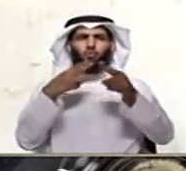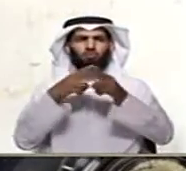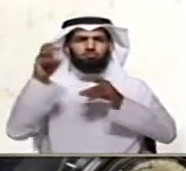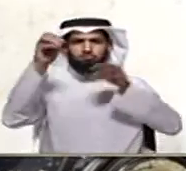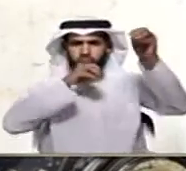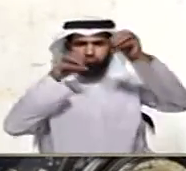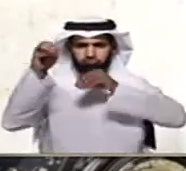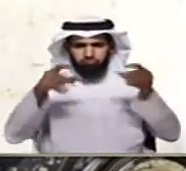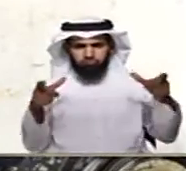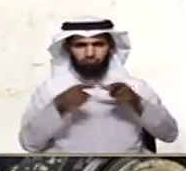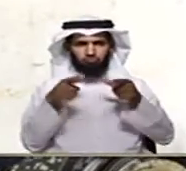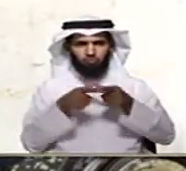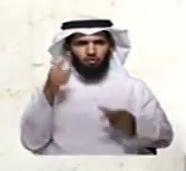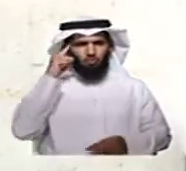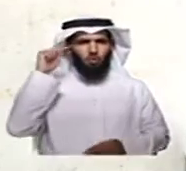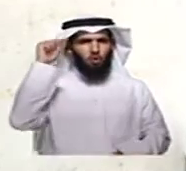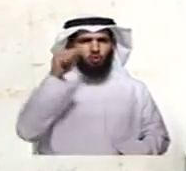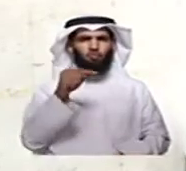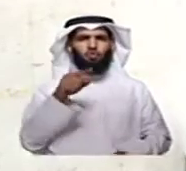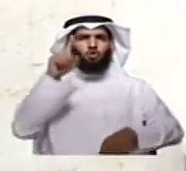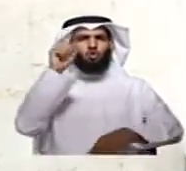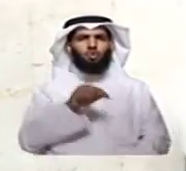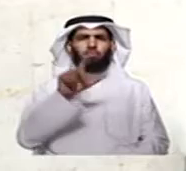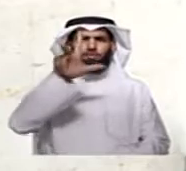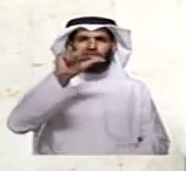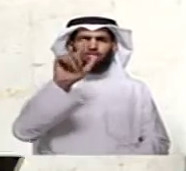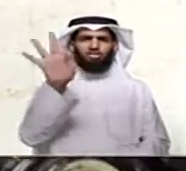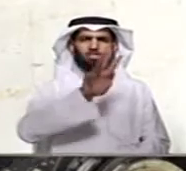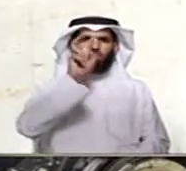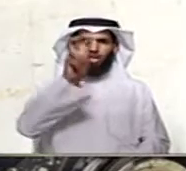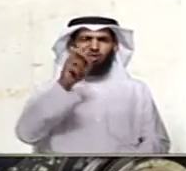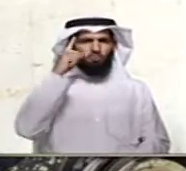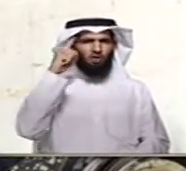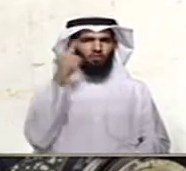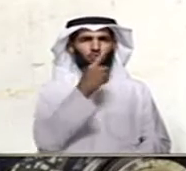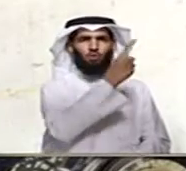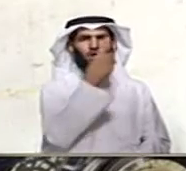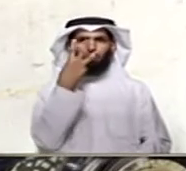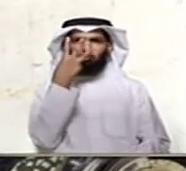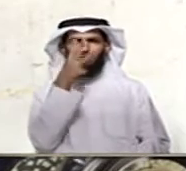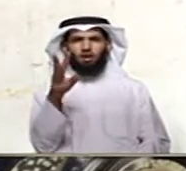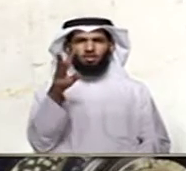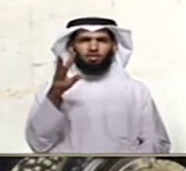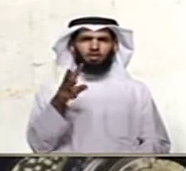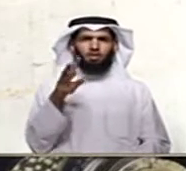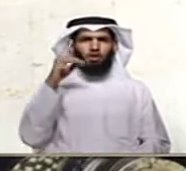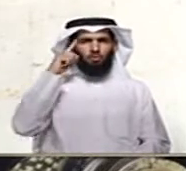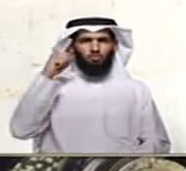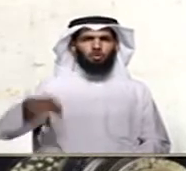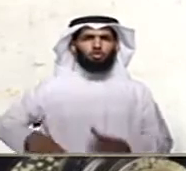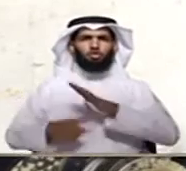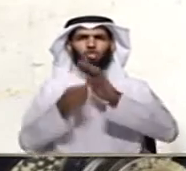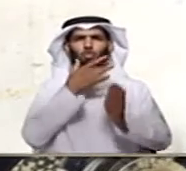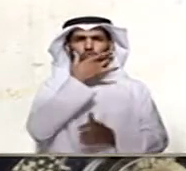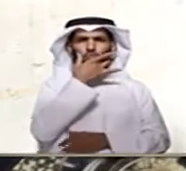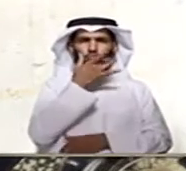فعالية الأساسية هو يوم الدشة في رحلة إحياء ذكرى الغوص 31 اللي تحظى برعاية أبوية سامية من لدن حضرة صاحب السمو